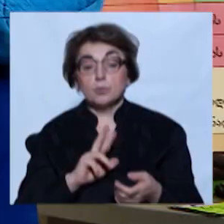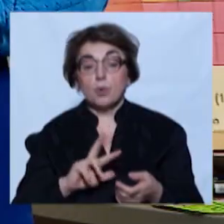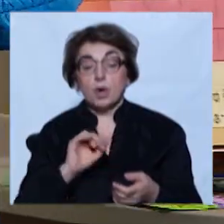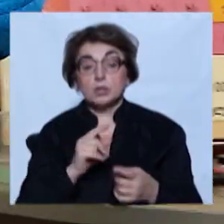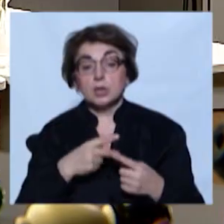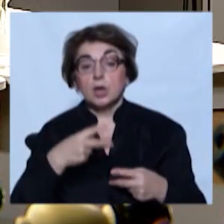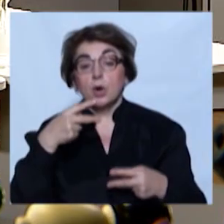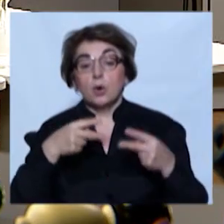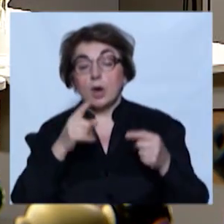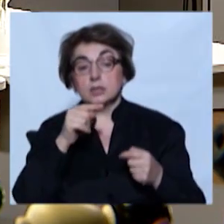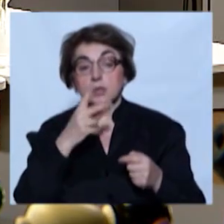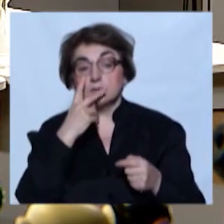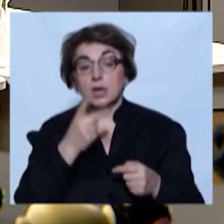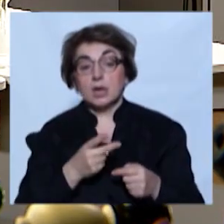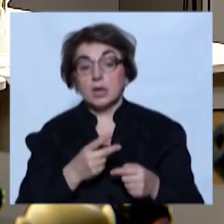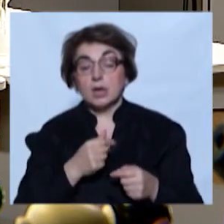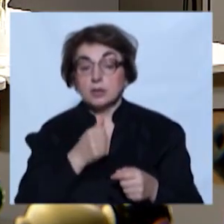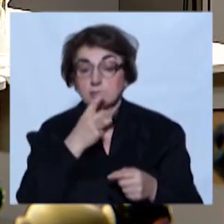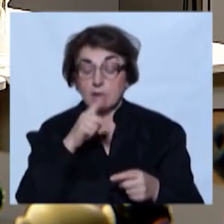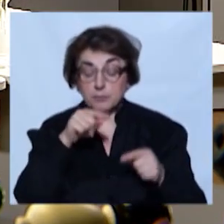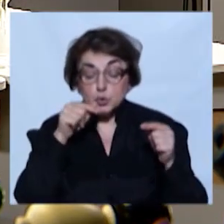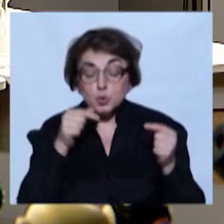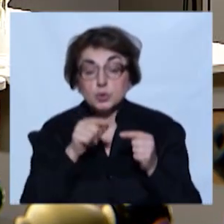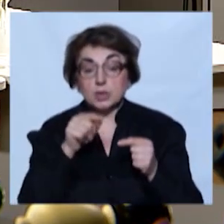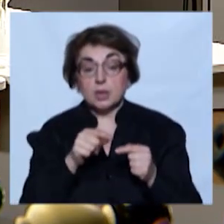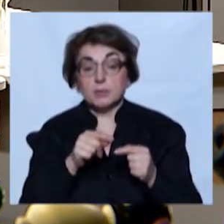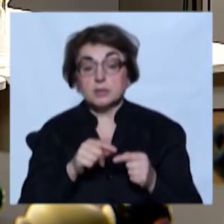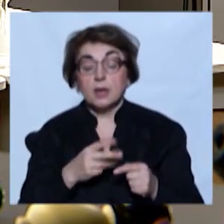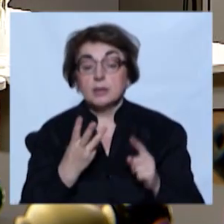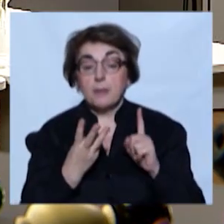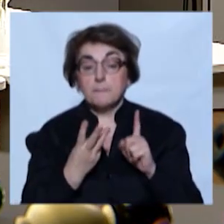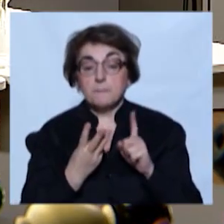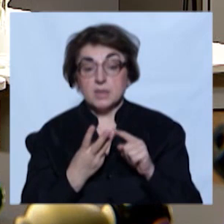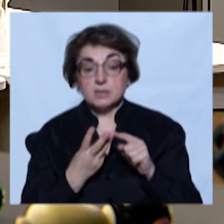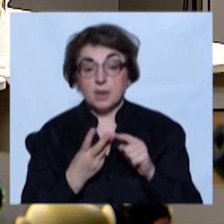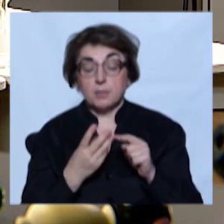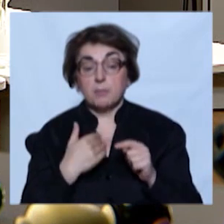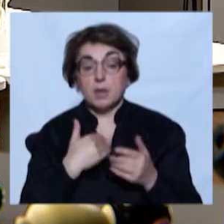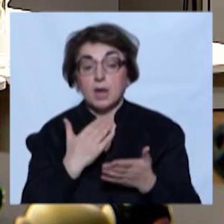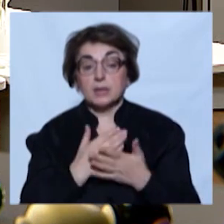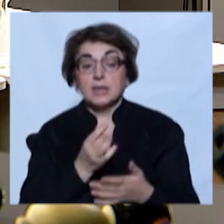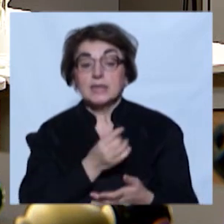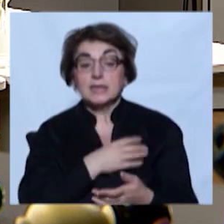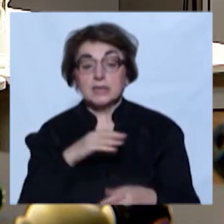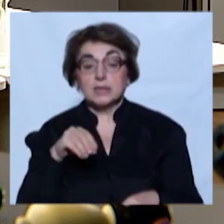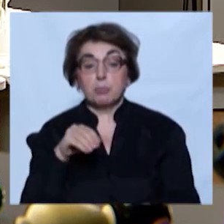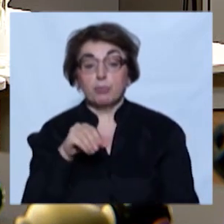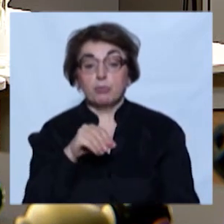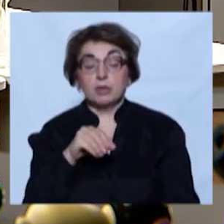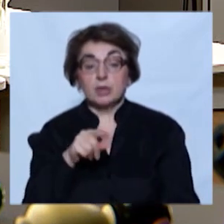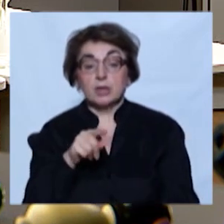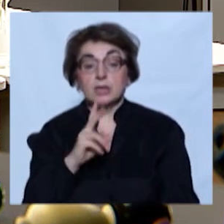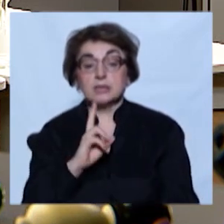ოაშ 2 და ნატრიუმ ოაშ 2-ზე გავაკეთოთ აქცენტი. და მესამე, მე აქ მაქვს თეთრი ფხვნილი, ეს